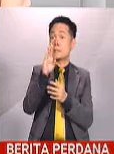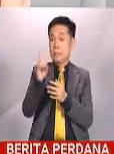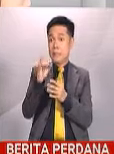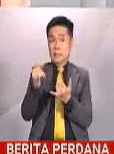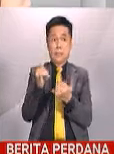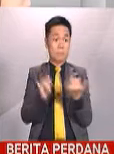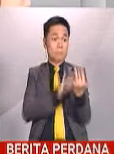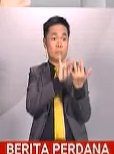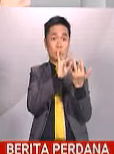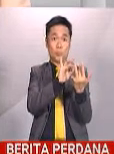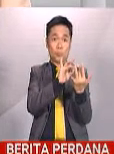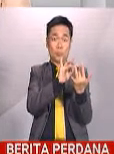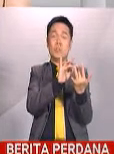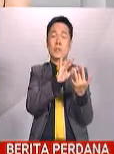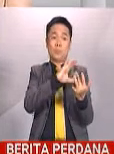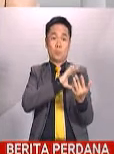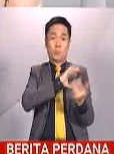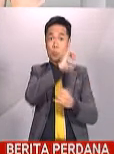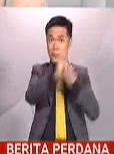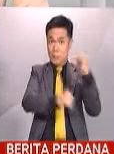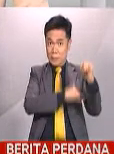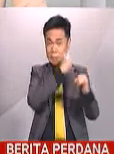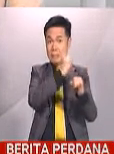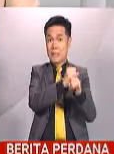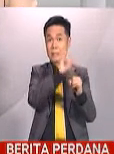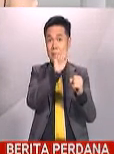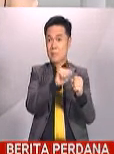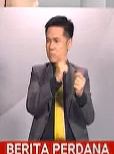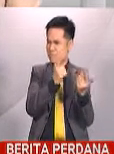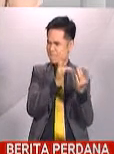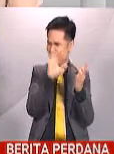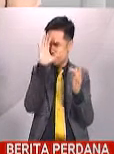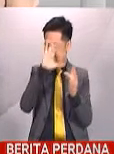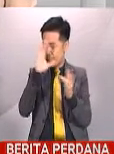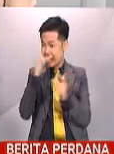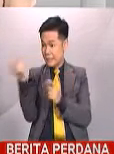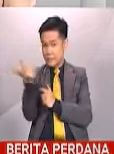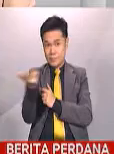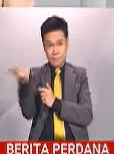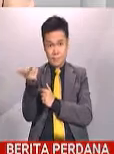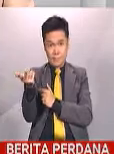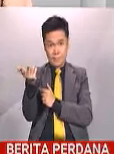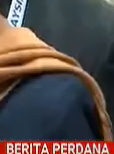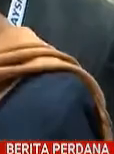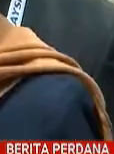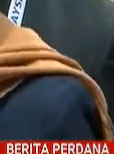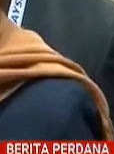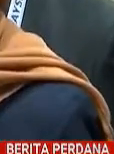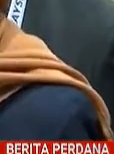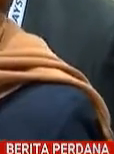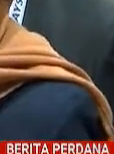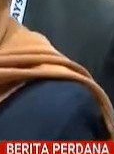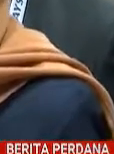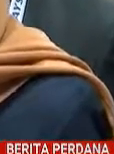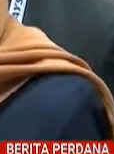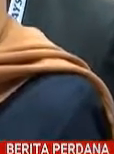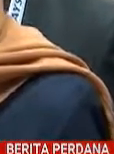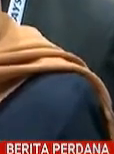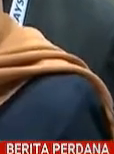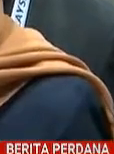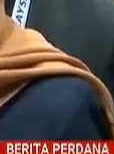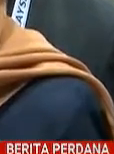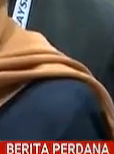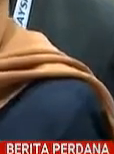untuk mengeluarkan notis merah terhadap ketiga-tiga individu terbabit. Ketua Pesuruhjaya SPRM Latifah Koya